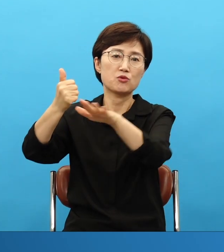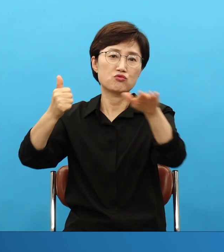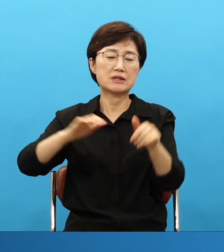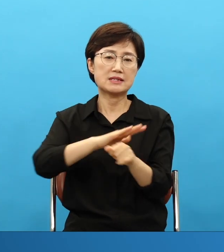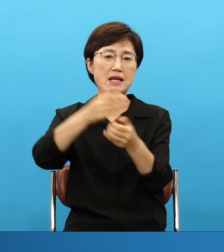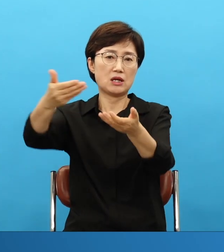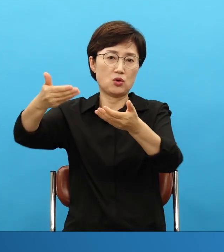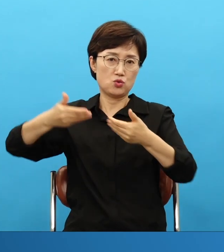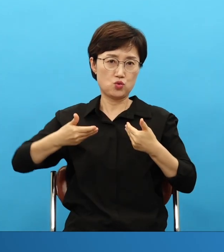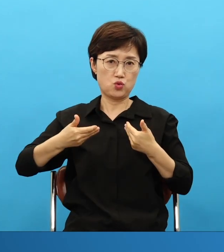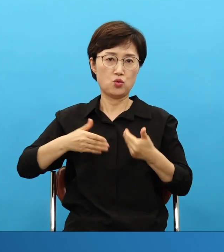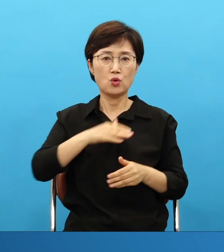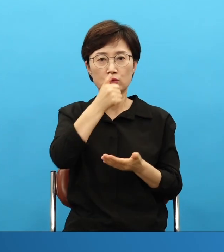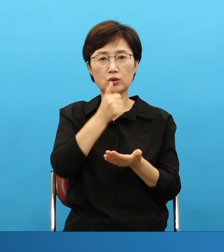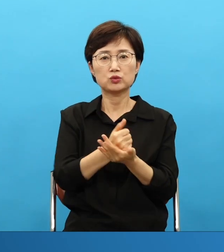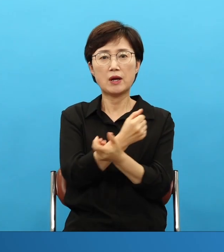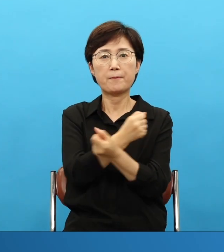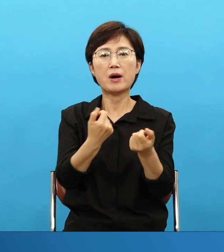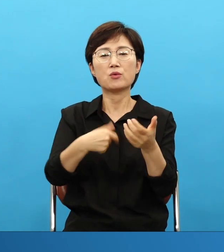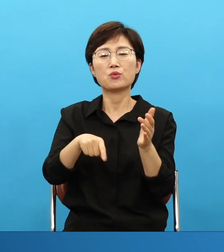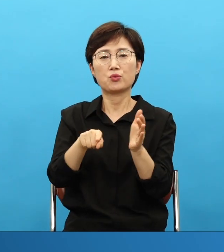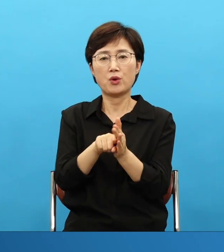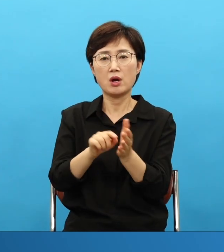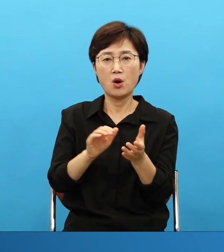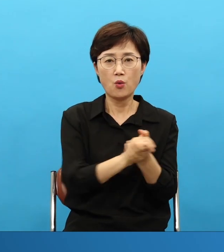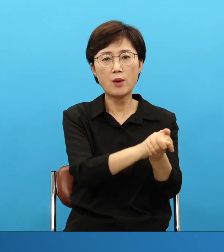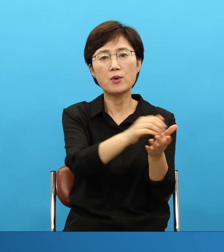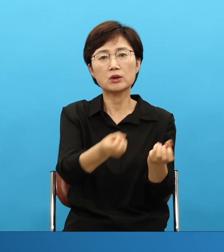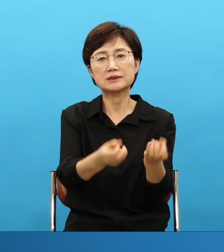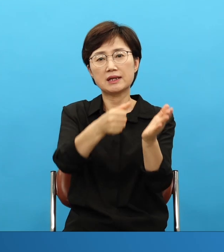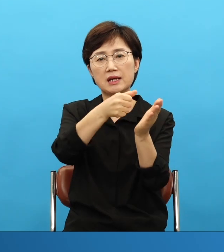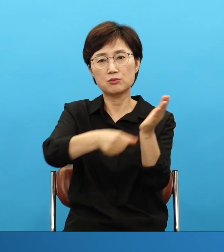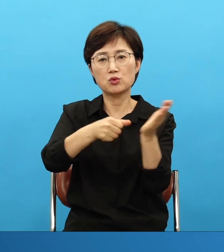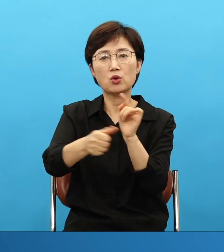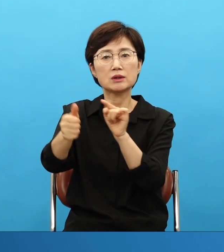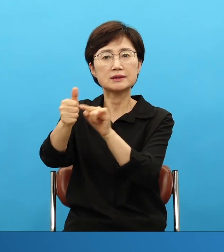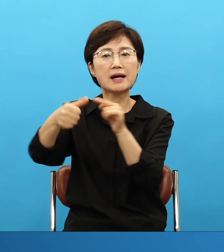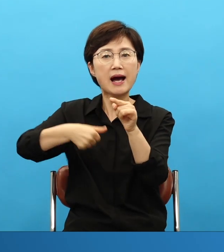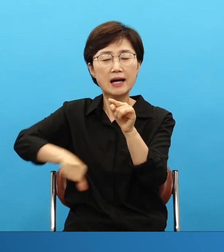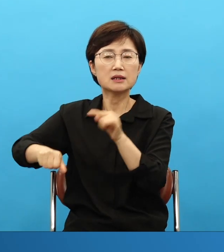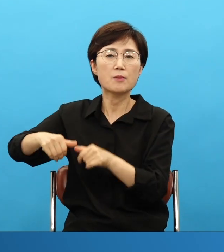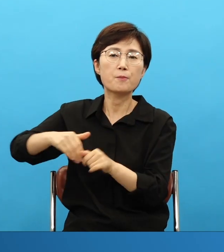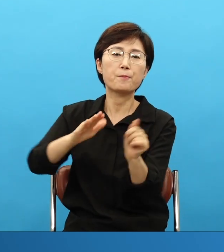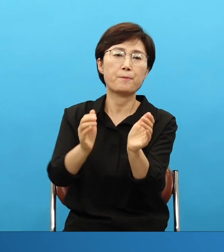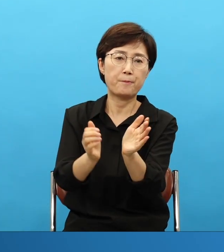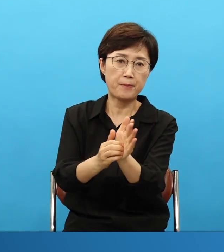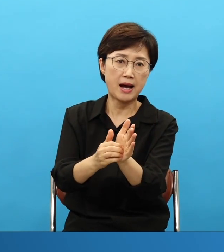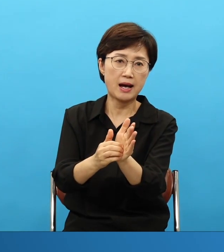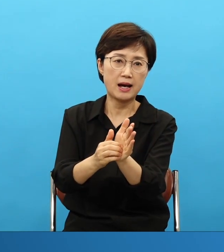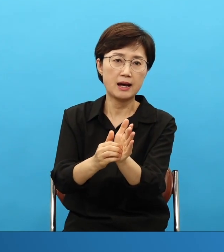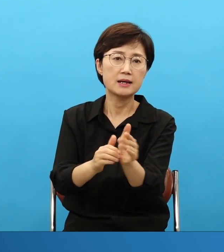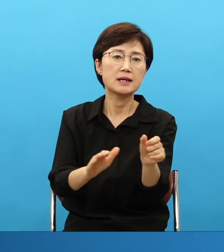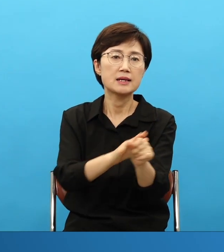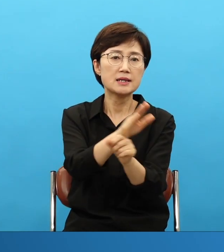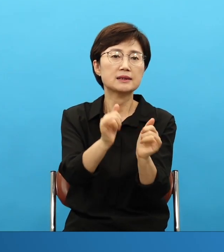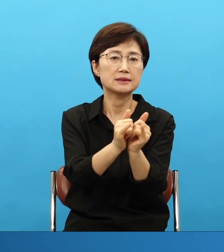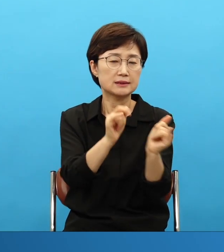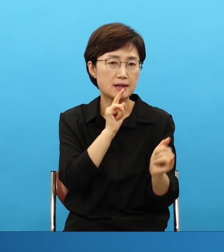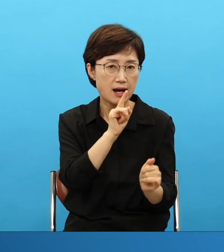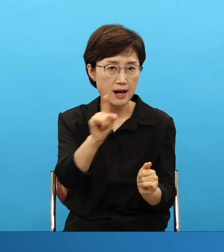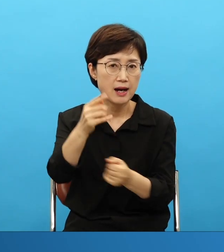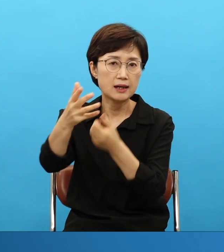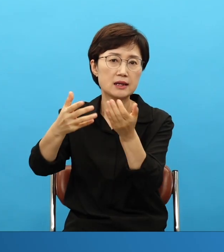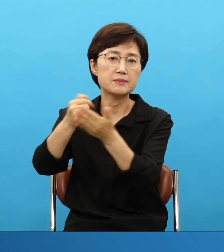하나님이를 사랑하 속하기 위하여 화목제물로 그 아들을 보내셨습니다 사랑하는